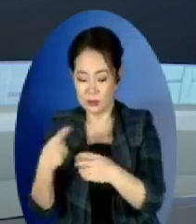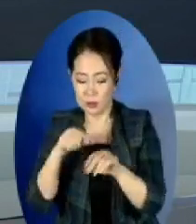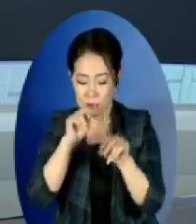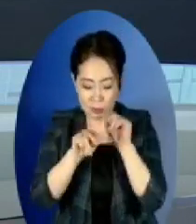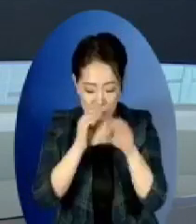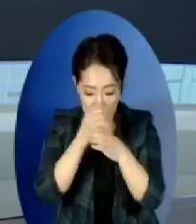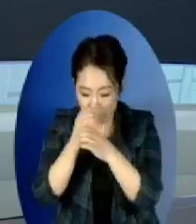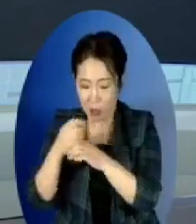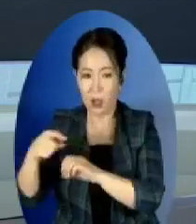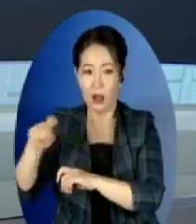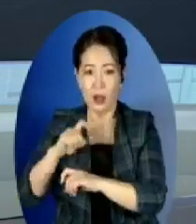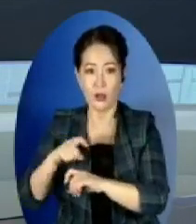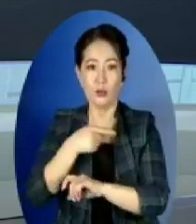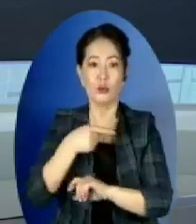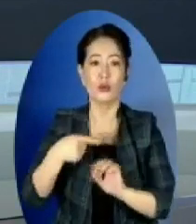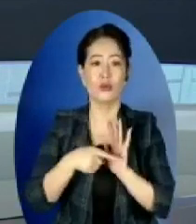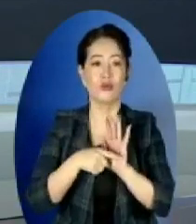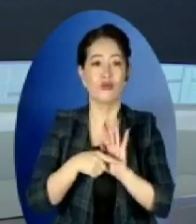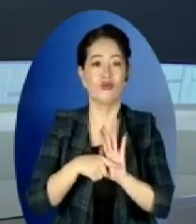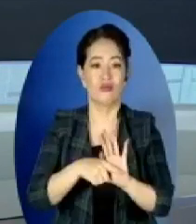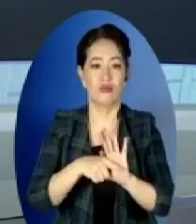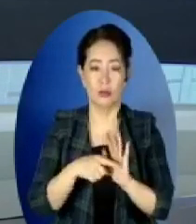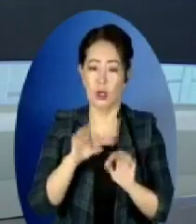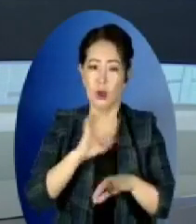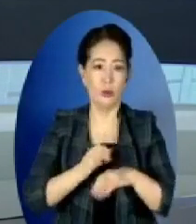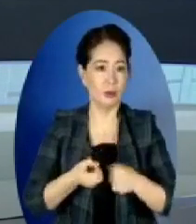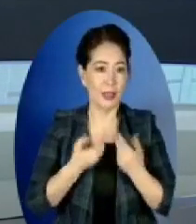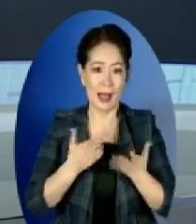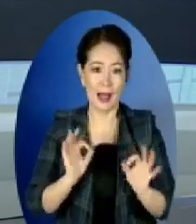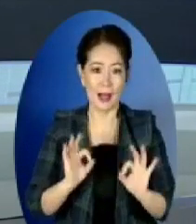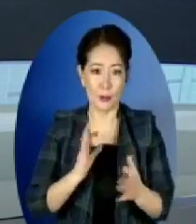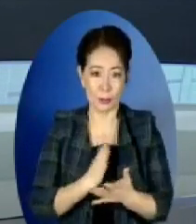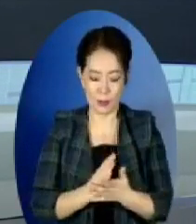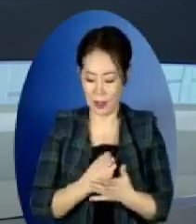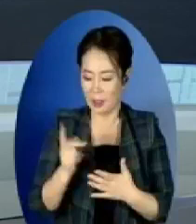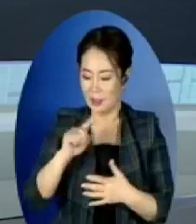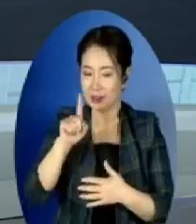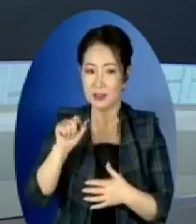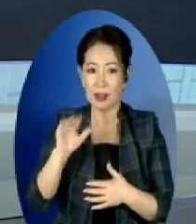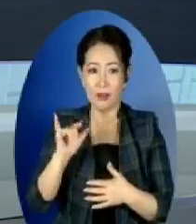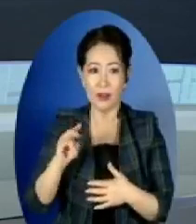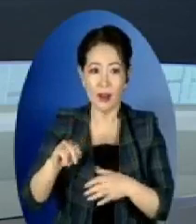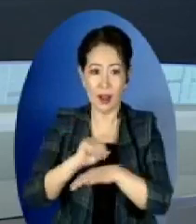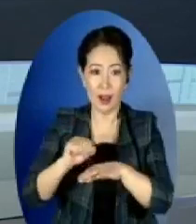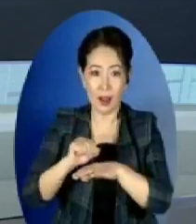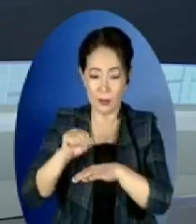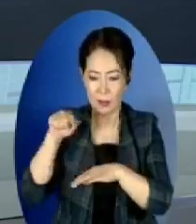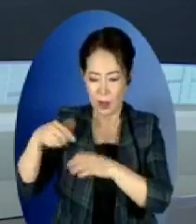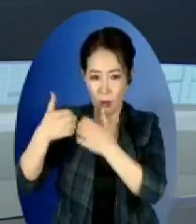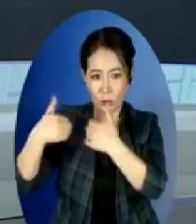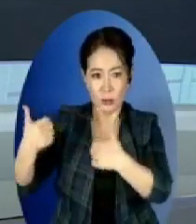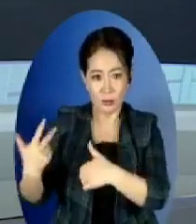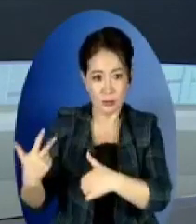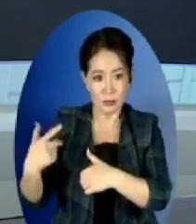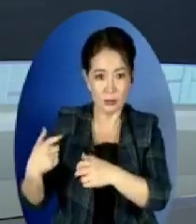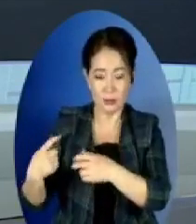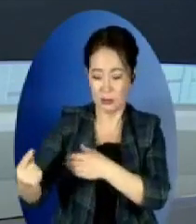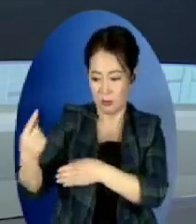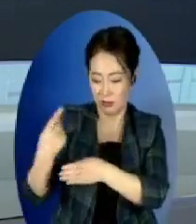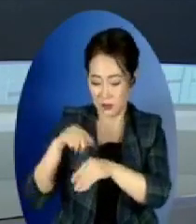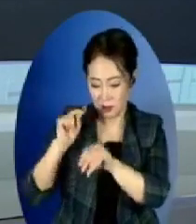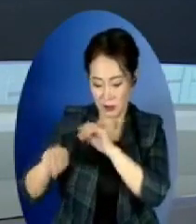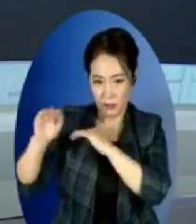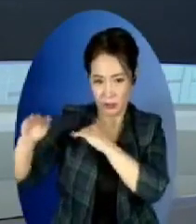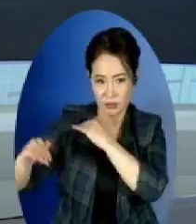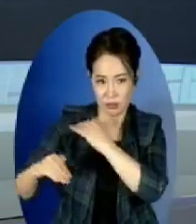буюу коронавирус илрээгүй байна. Завхан аймагаас өчигдөр тусгаарласан сэжигтэй тохиолдлын сорьц ирсэн. Одоогоор шинжилгээ хийгдэж байгаа талаар эрүүл